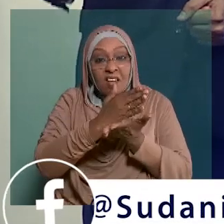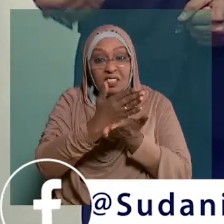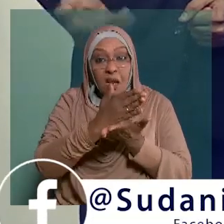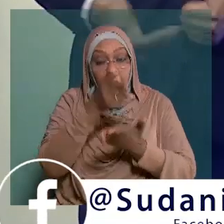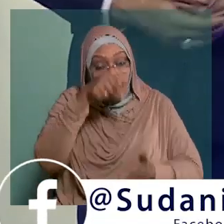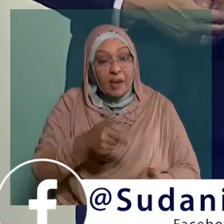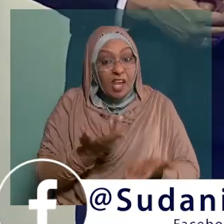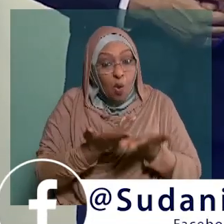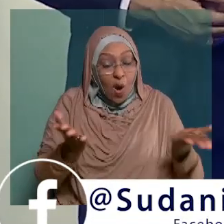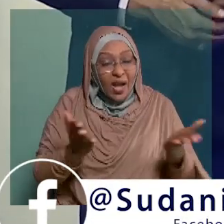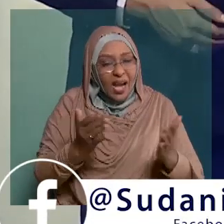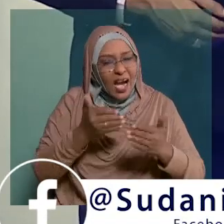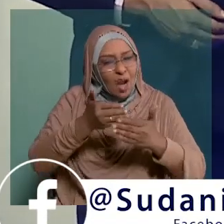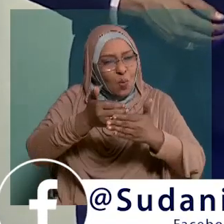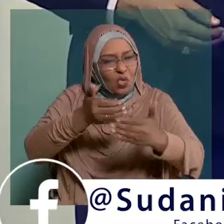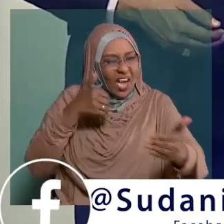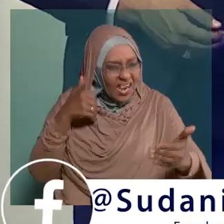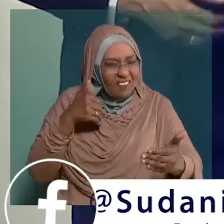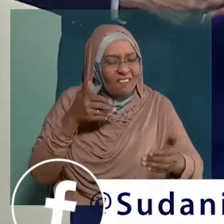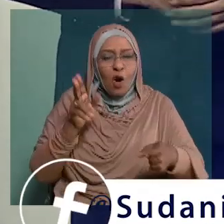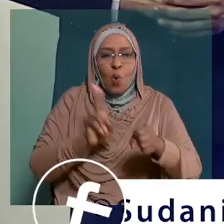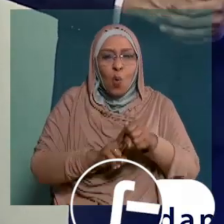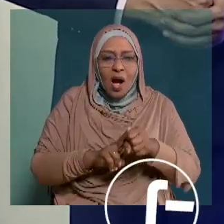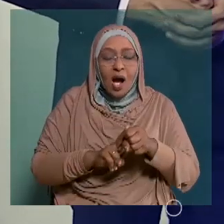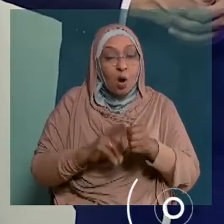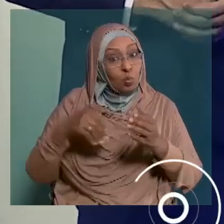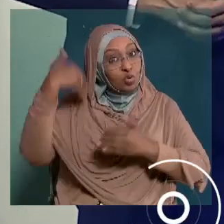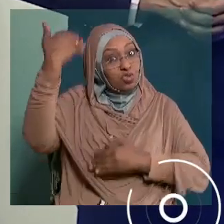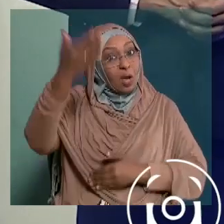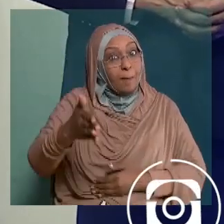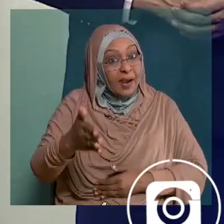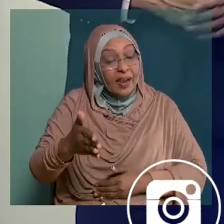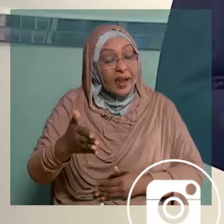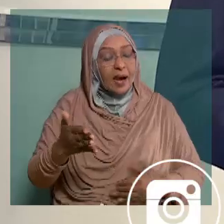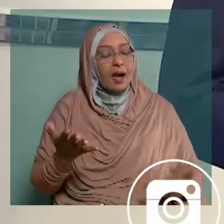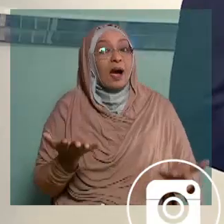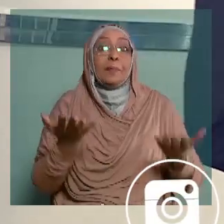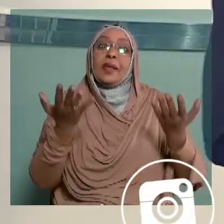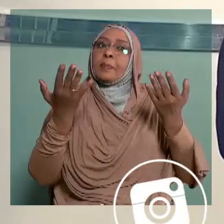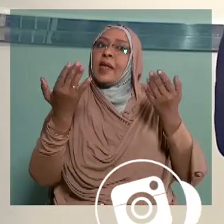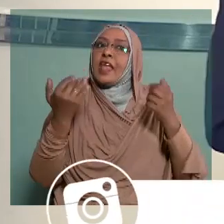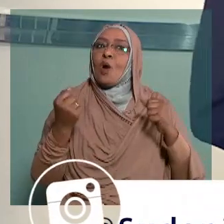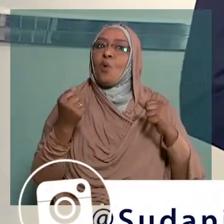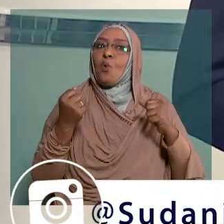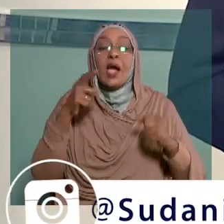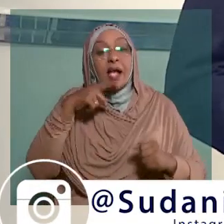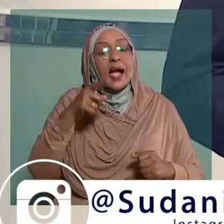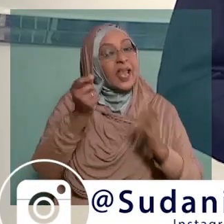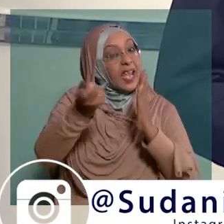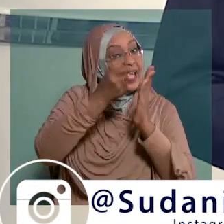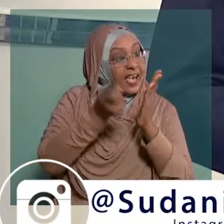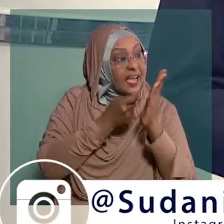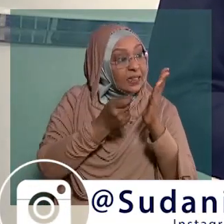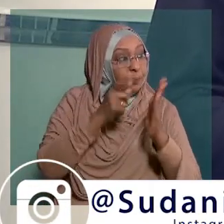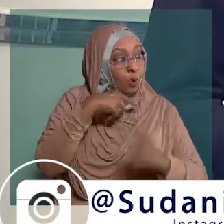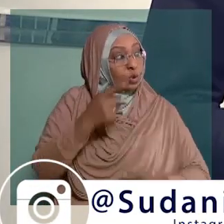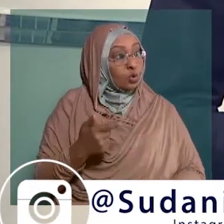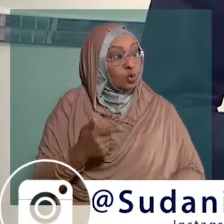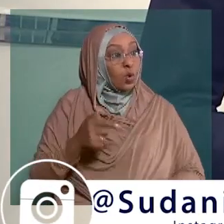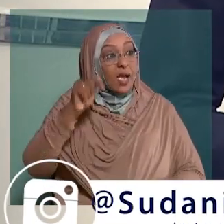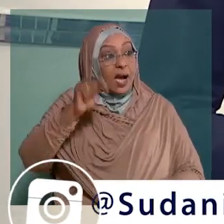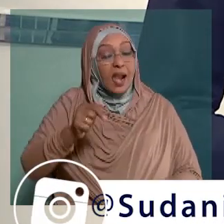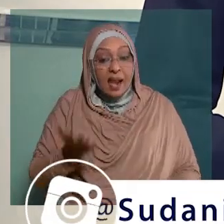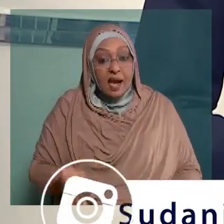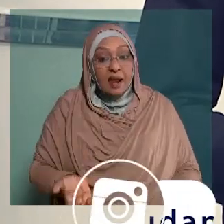واقعنا المتخلف المأزوم ومستقبلنا المترف المأمول. يضيف الكاتب فيقول: هذه